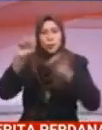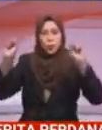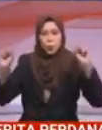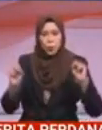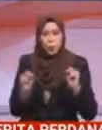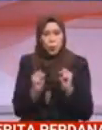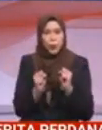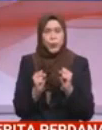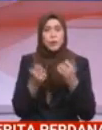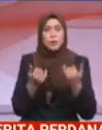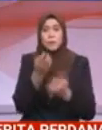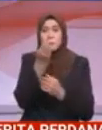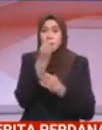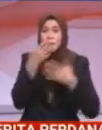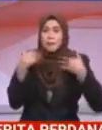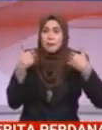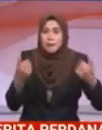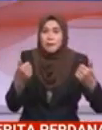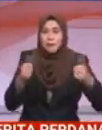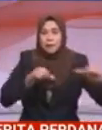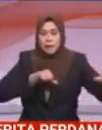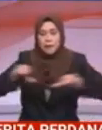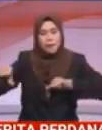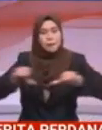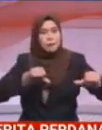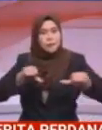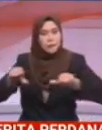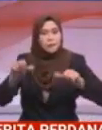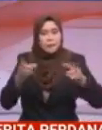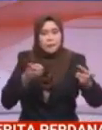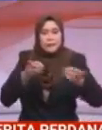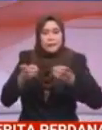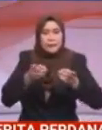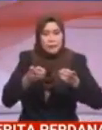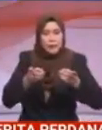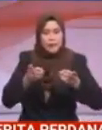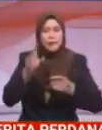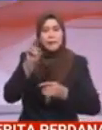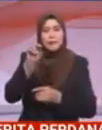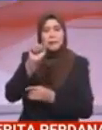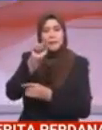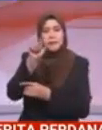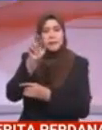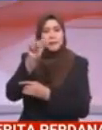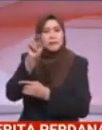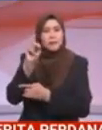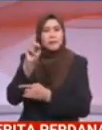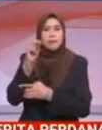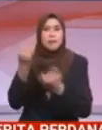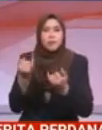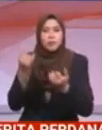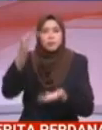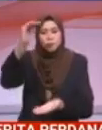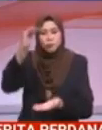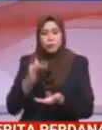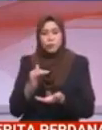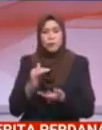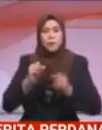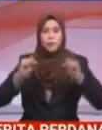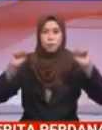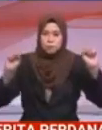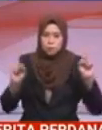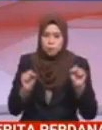Ya, melalui pemakanan sihat dan gaya hidup aktif serta berdisiplin, Dazrin berjaya mengurangkan 20 kilogram dalam